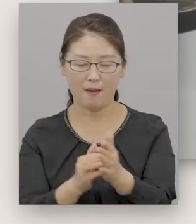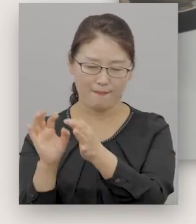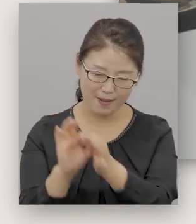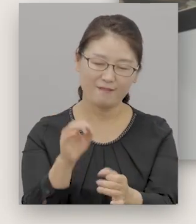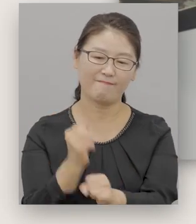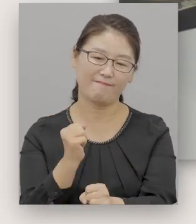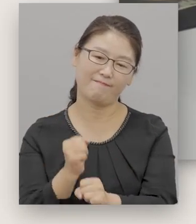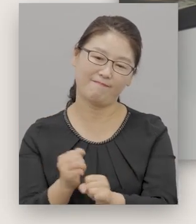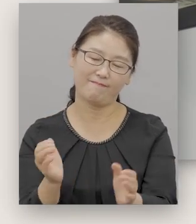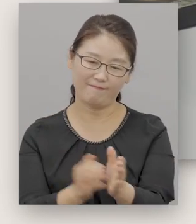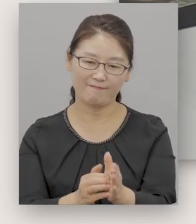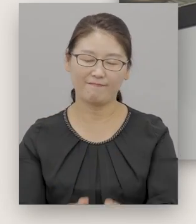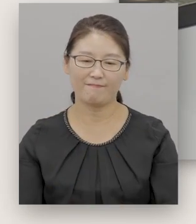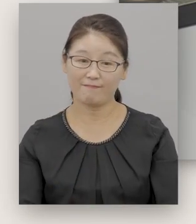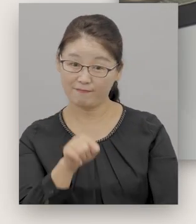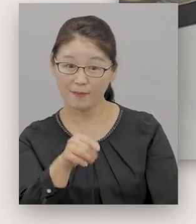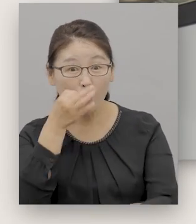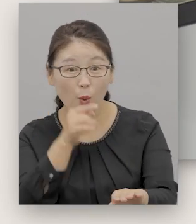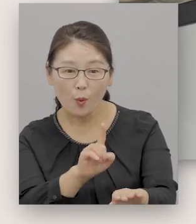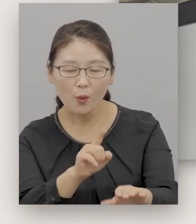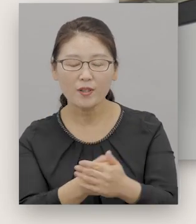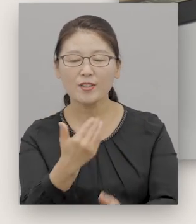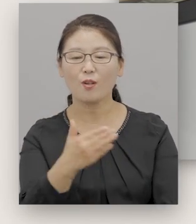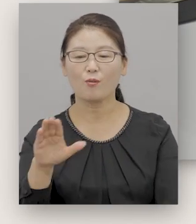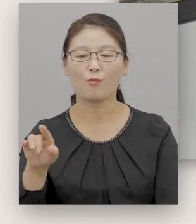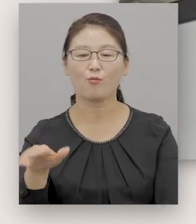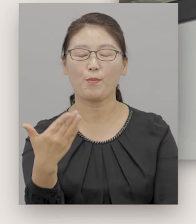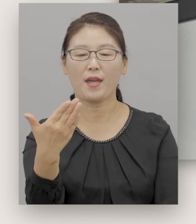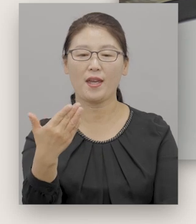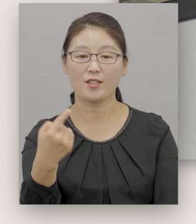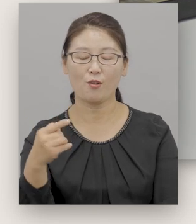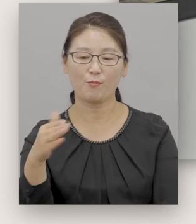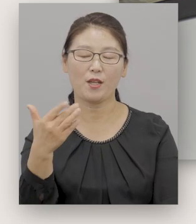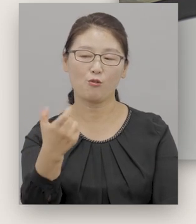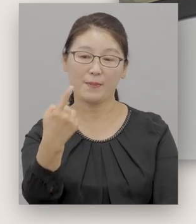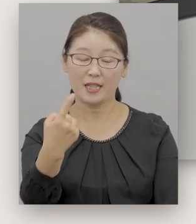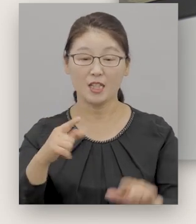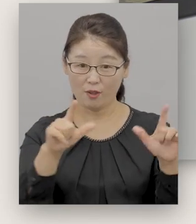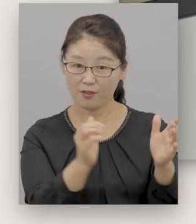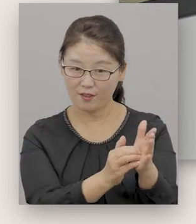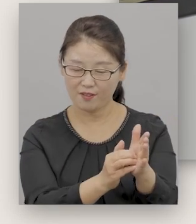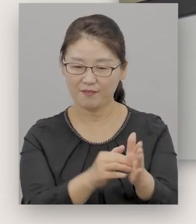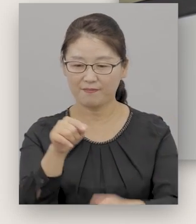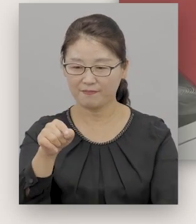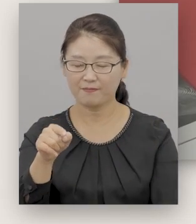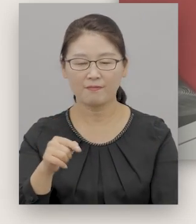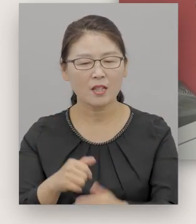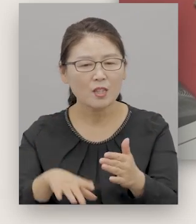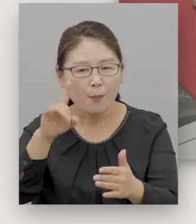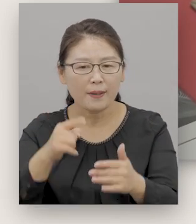합니다. 지금 보시는 이 버전은 66년 버전이고요. 이제 저것이 처음 버전이 이제